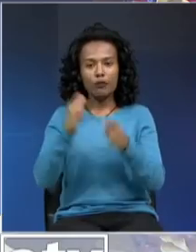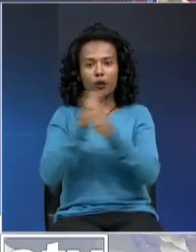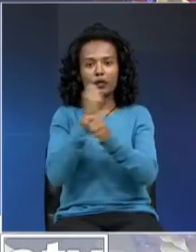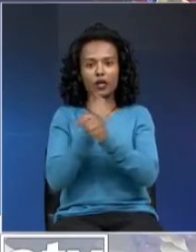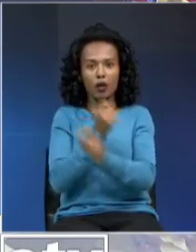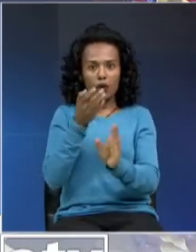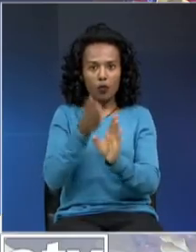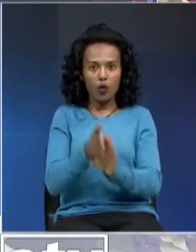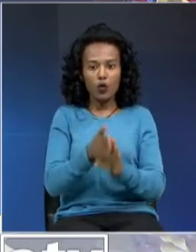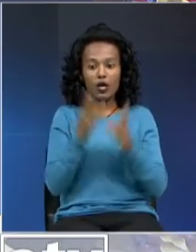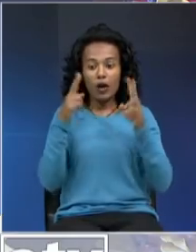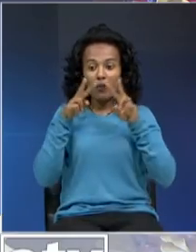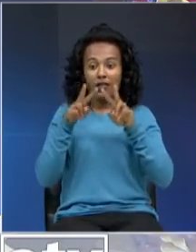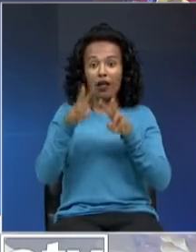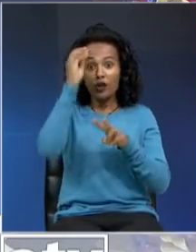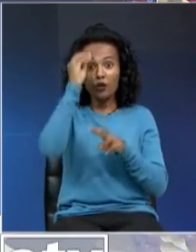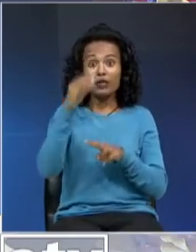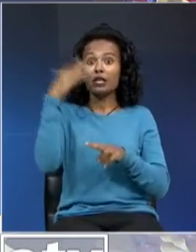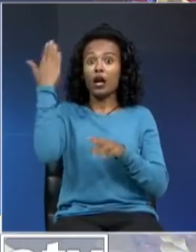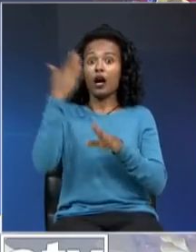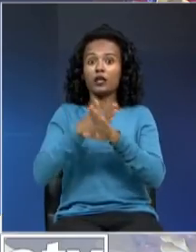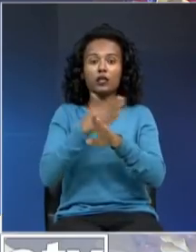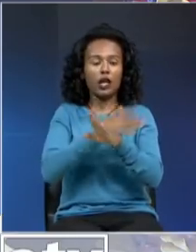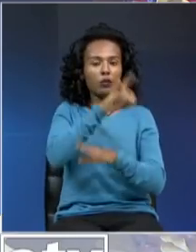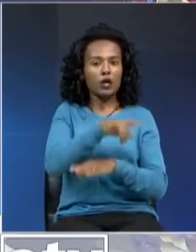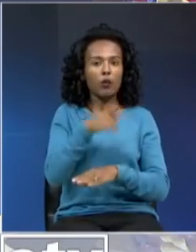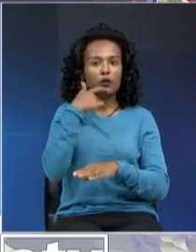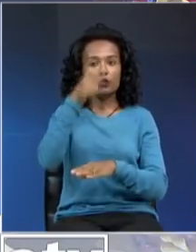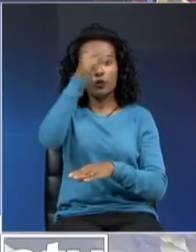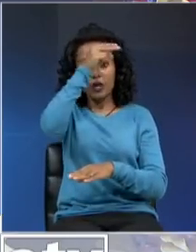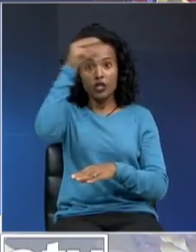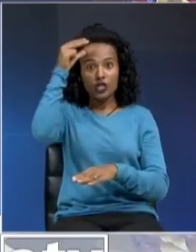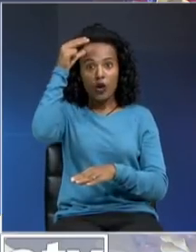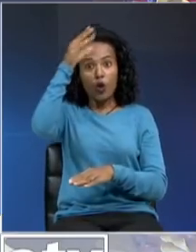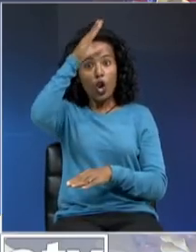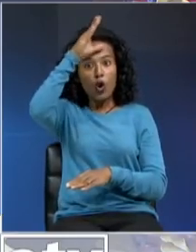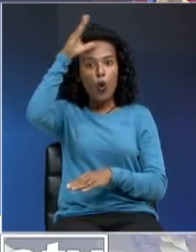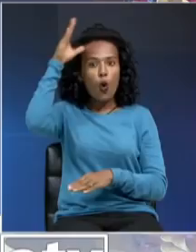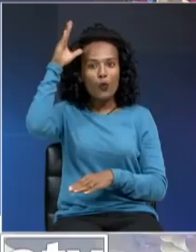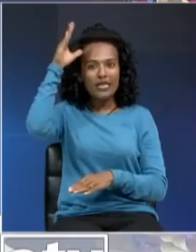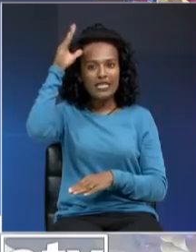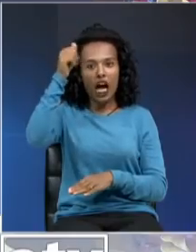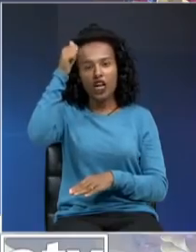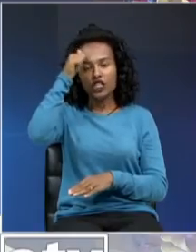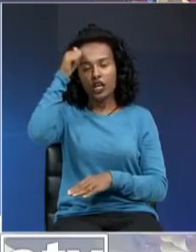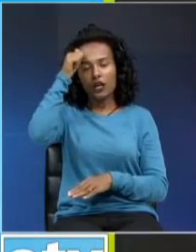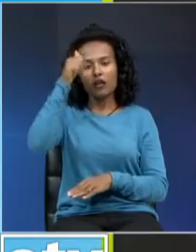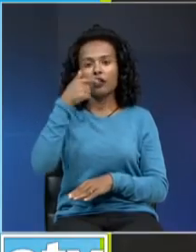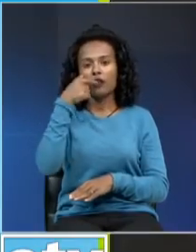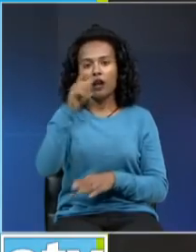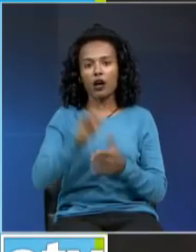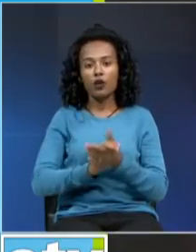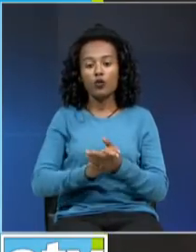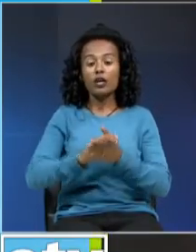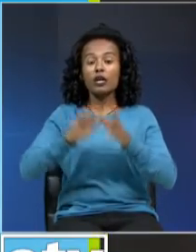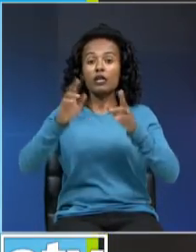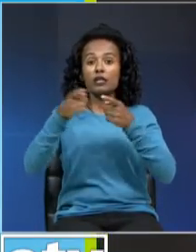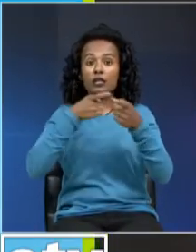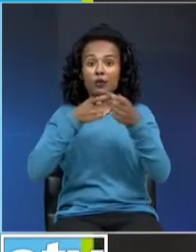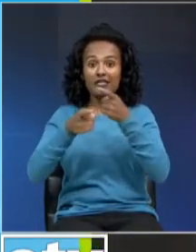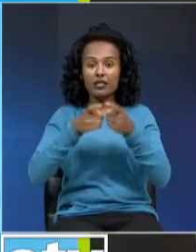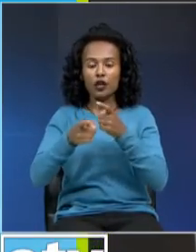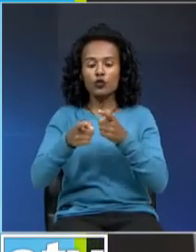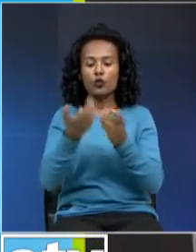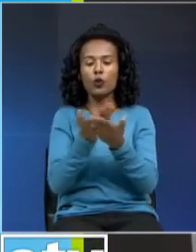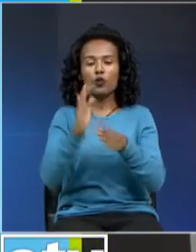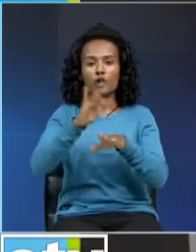ረገድ የሚስተዋለው መዘናጋት ሊታረም ይገባል ሲሉ የቤኒሻንጉል ጉሙዝ ክልል ርዕሰ መስተዳድር አሻርሊ ሐሰን ተናገሩ። ርዕሰ መስተዳድሩ